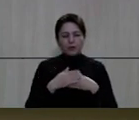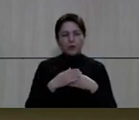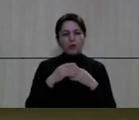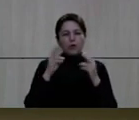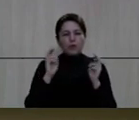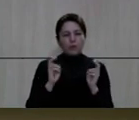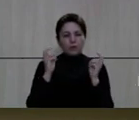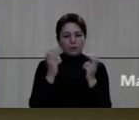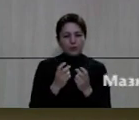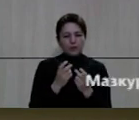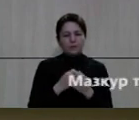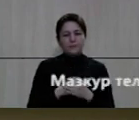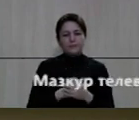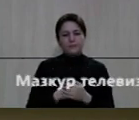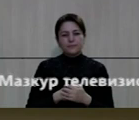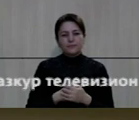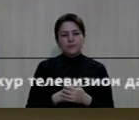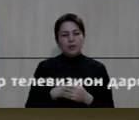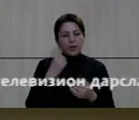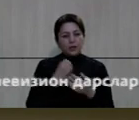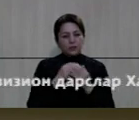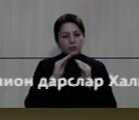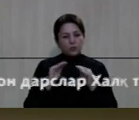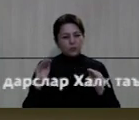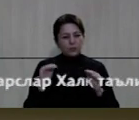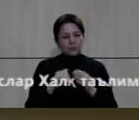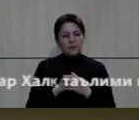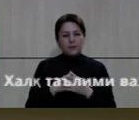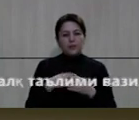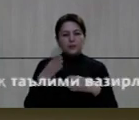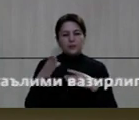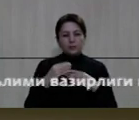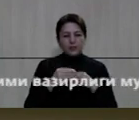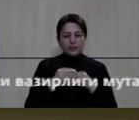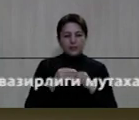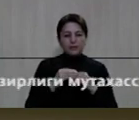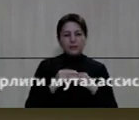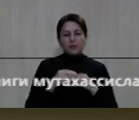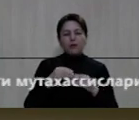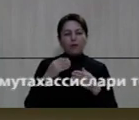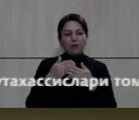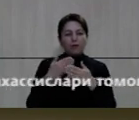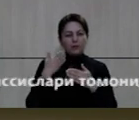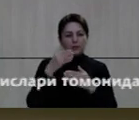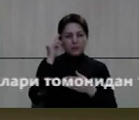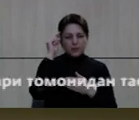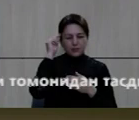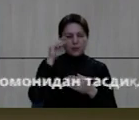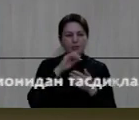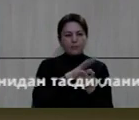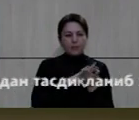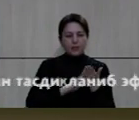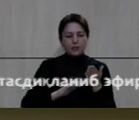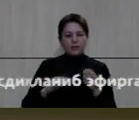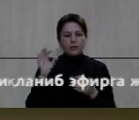kelib, o'rnashib, o'tirib oling. Aziz o'quvchilar, biz siz bilan o'tilgan darslarimizda matnlar